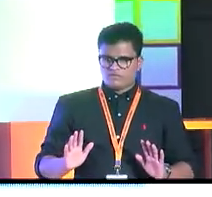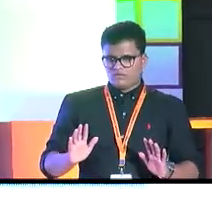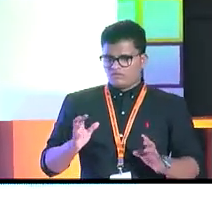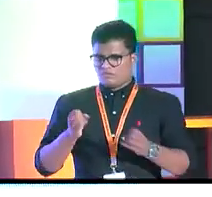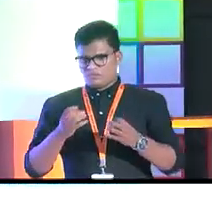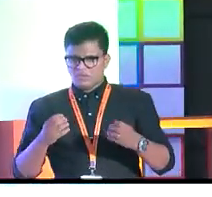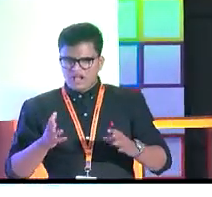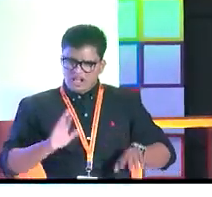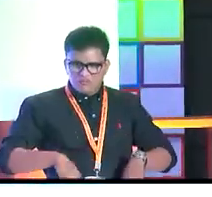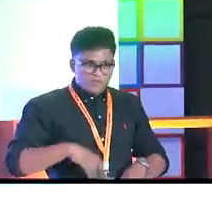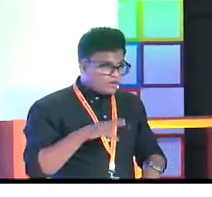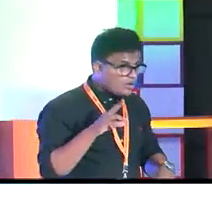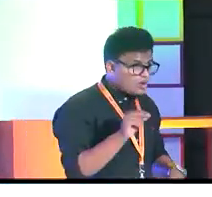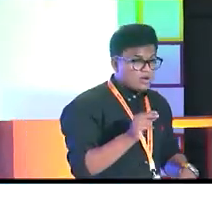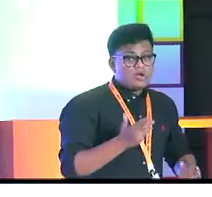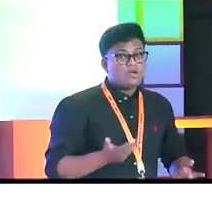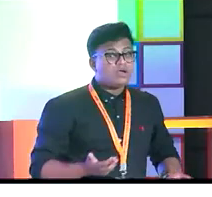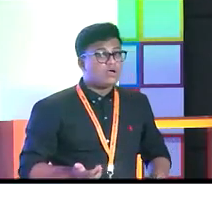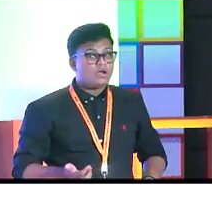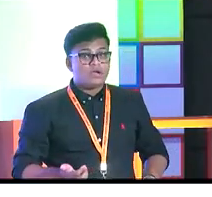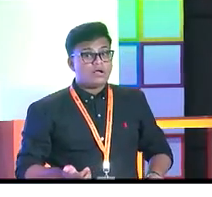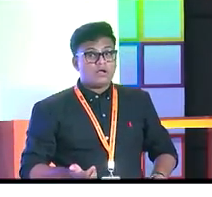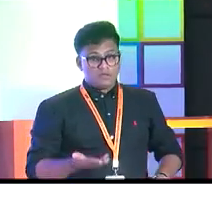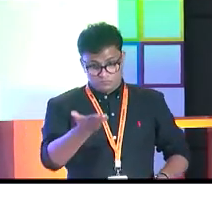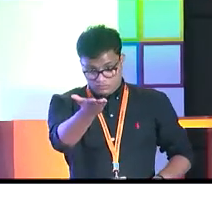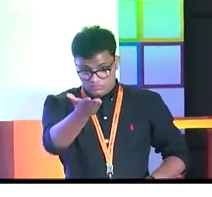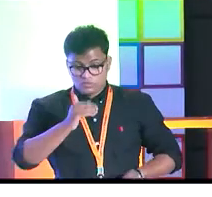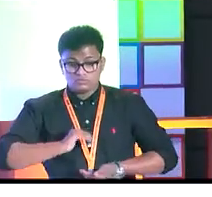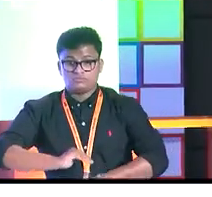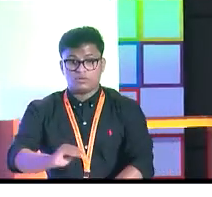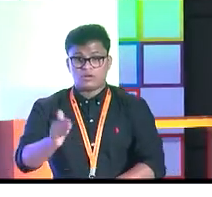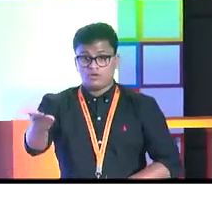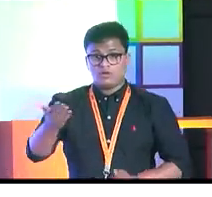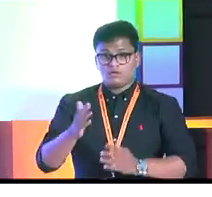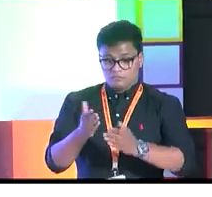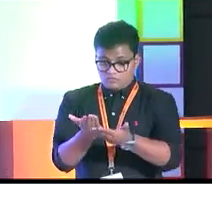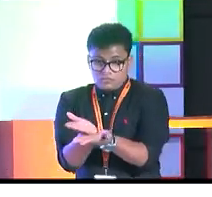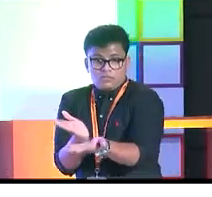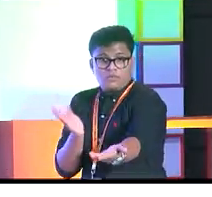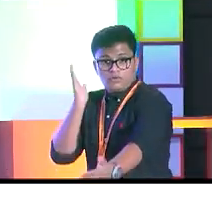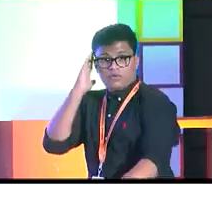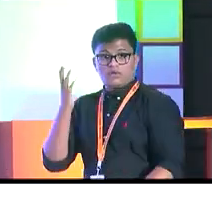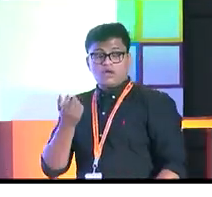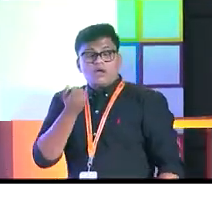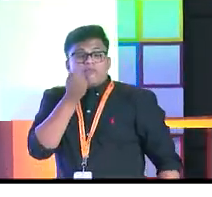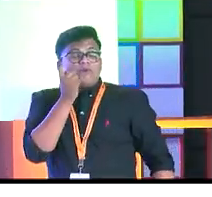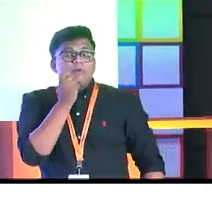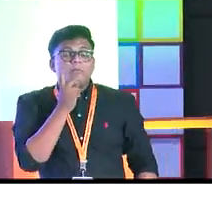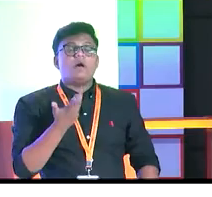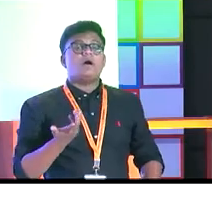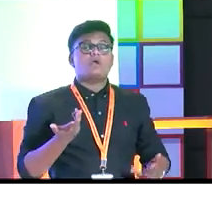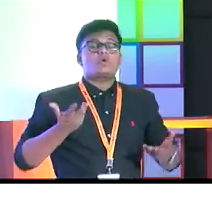लोगों की और वहाँ जो आपका बेटा ऑपरेशन थिएटर में टेबल पे है ऑलमोस्ट और फादर मदर कहते हैं ना तो